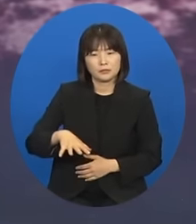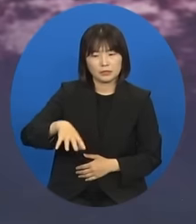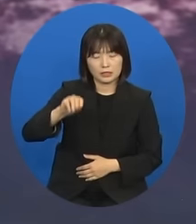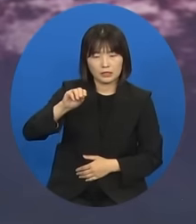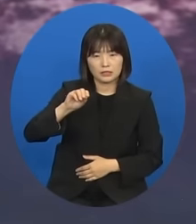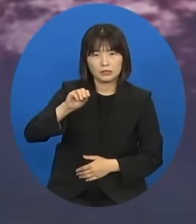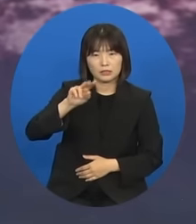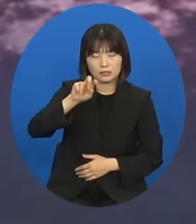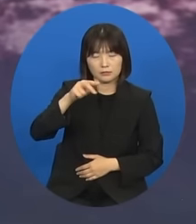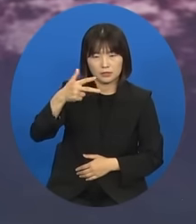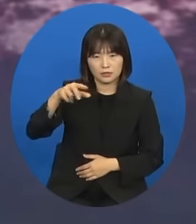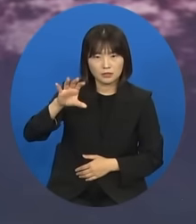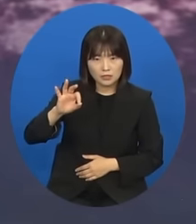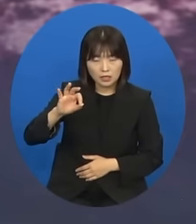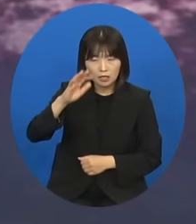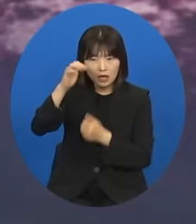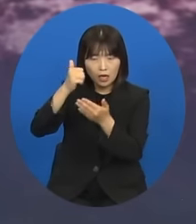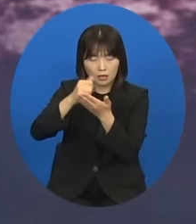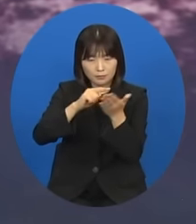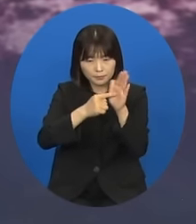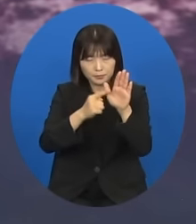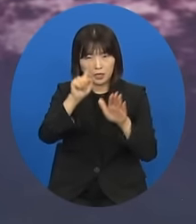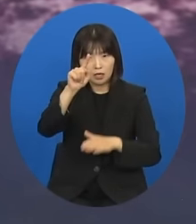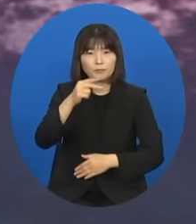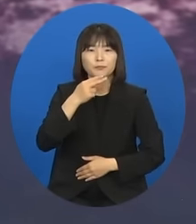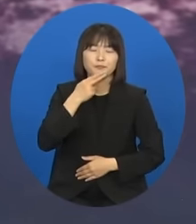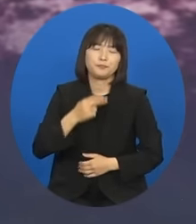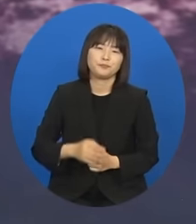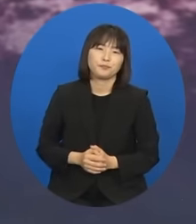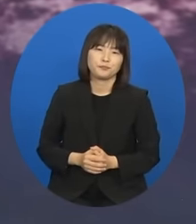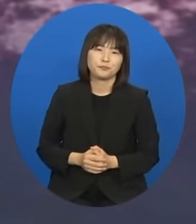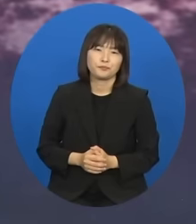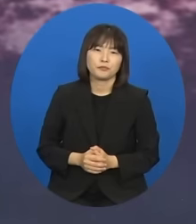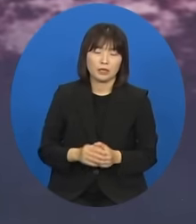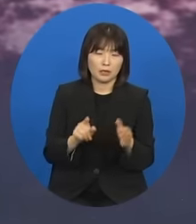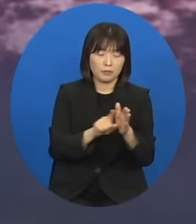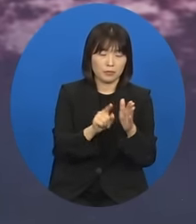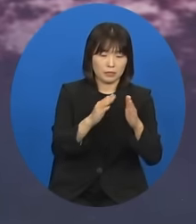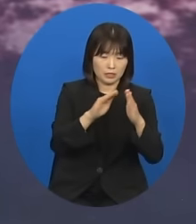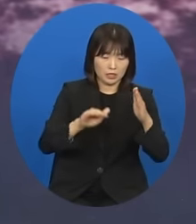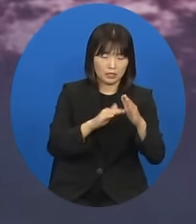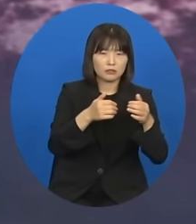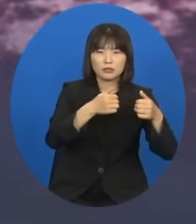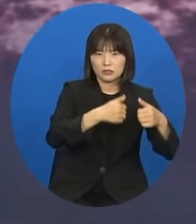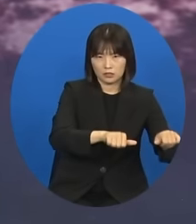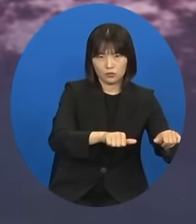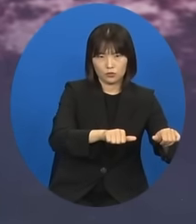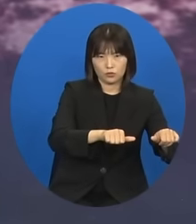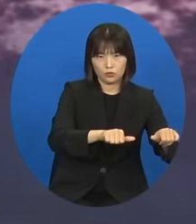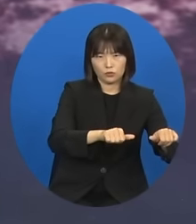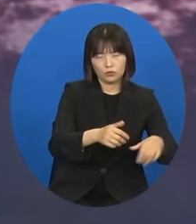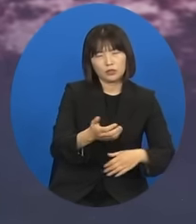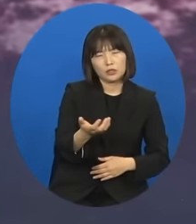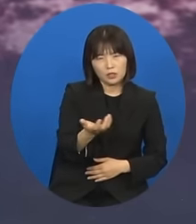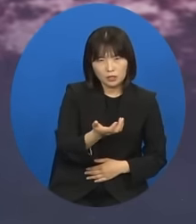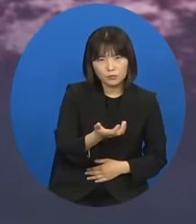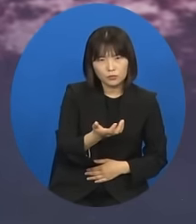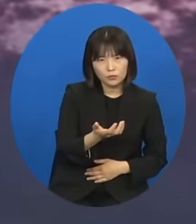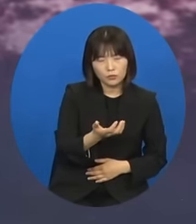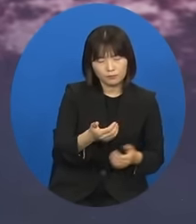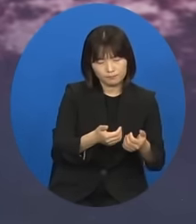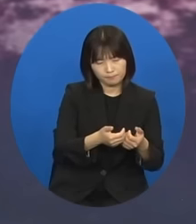하나님이 등장하죠 자 이렇게 믿음의 가정이 깨지고 아파하고